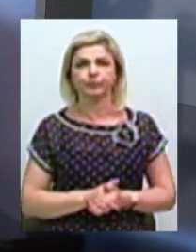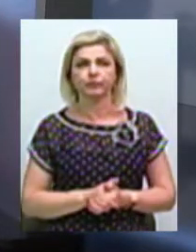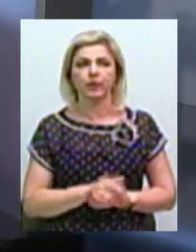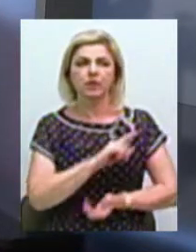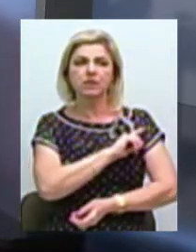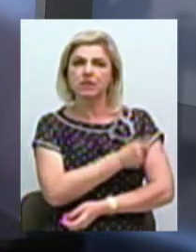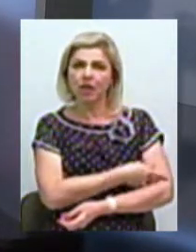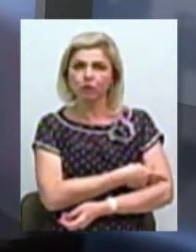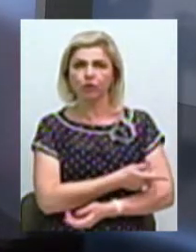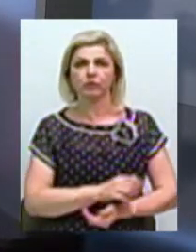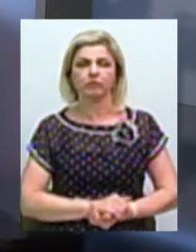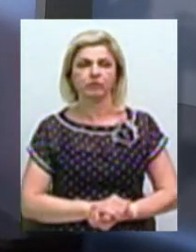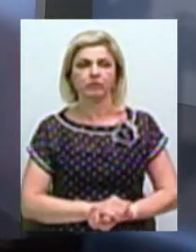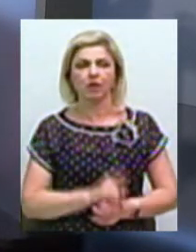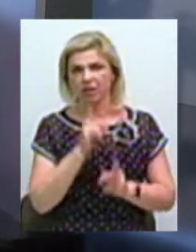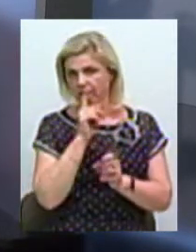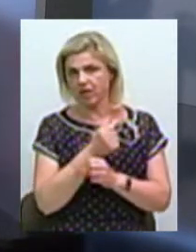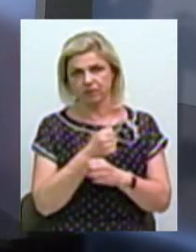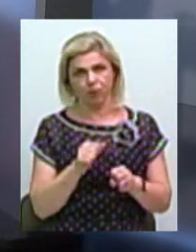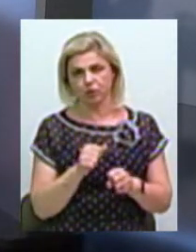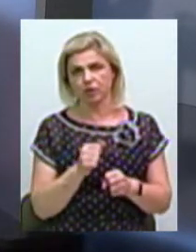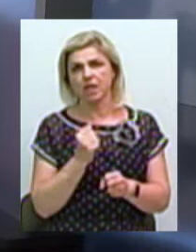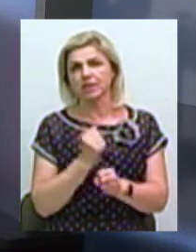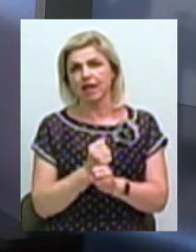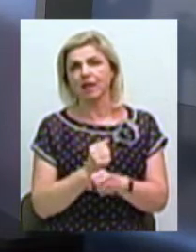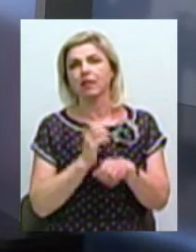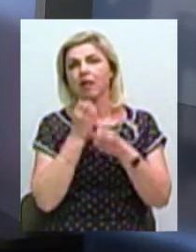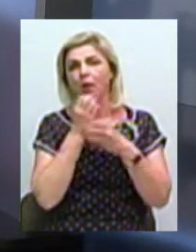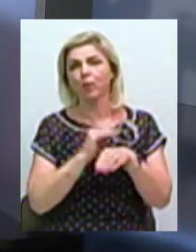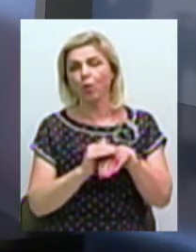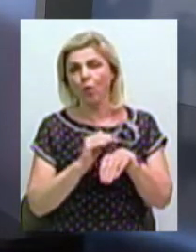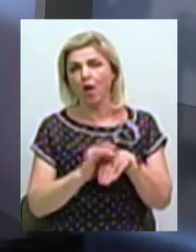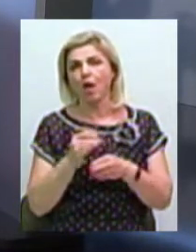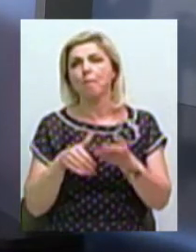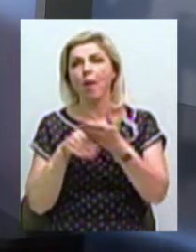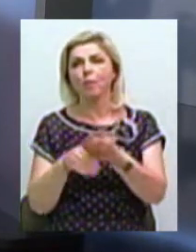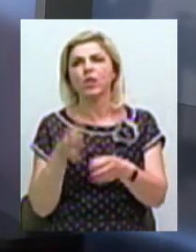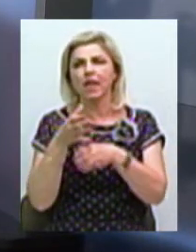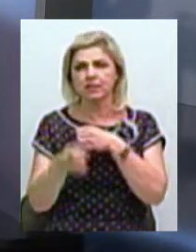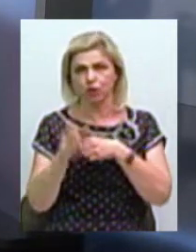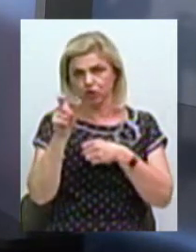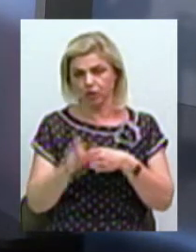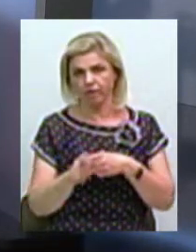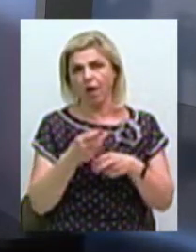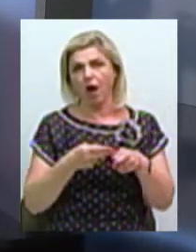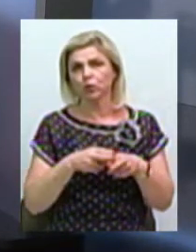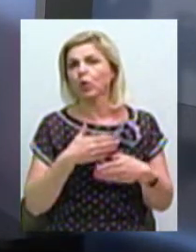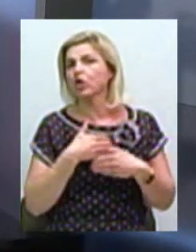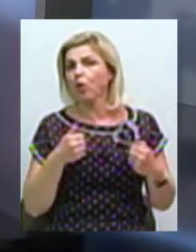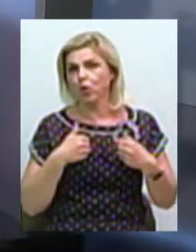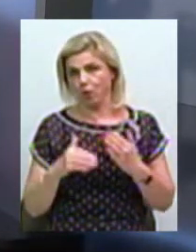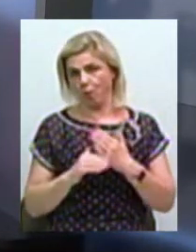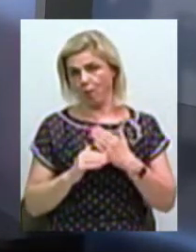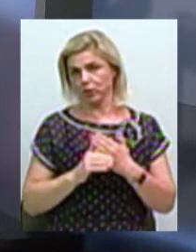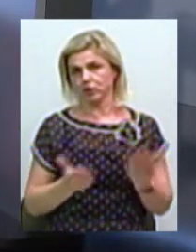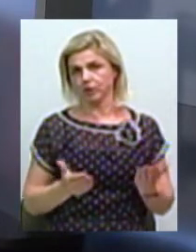силою, як би, ну, невозможно причинити добро і допомогти насильно чоловіку, який не хоче допомоги. Которые,